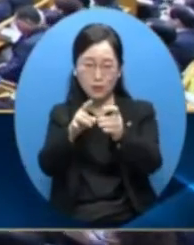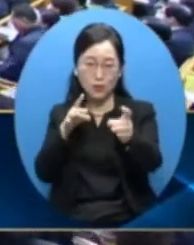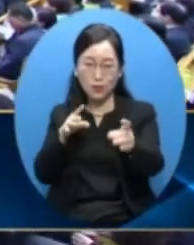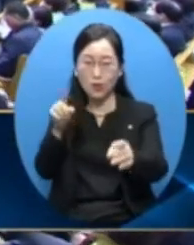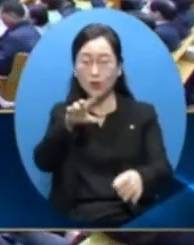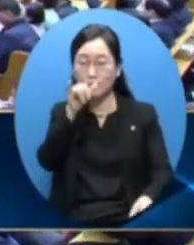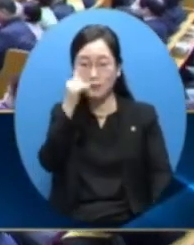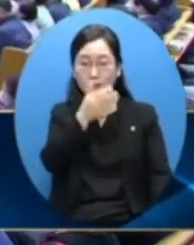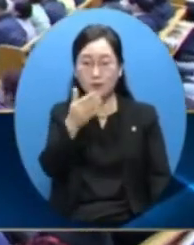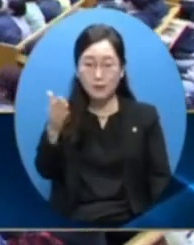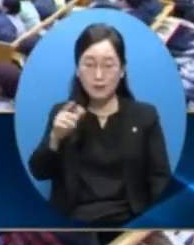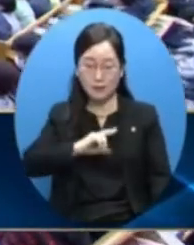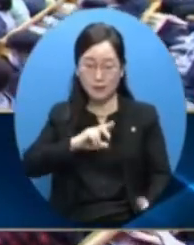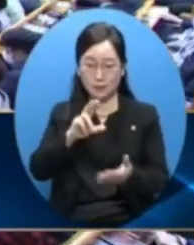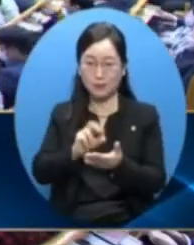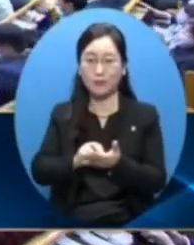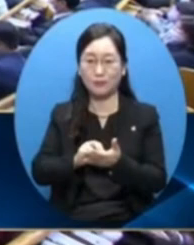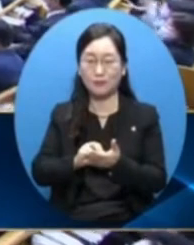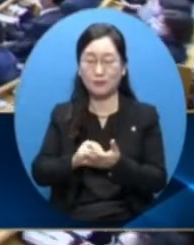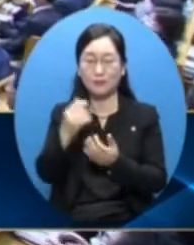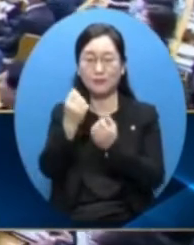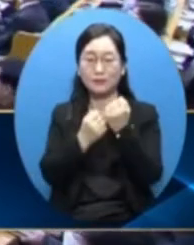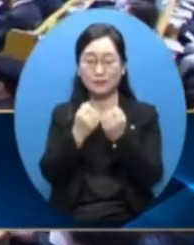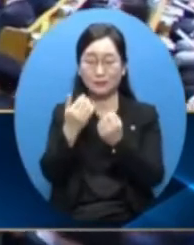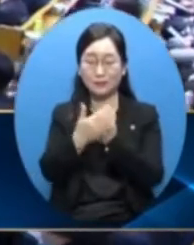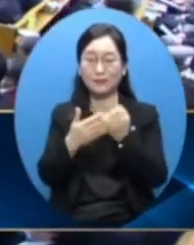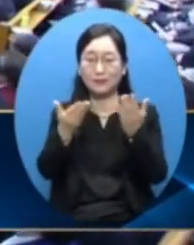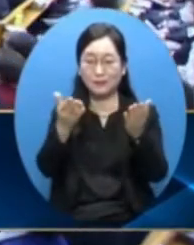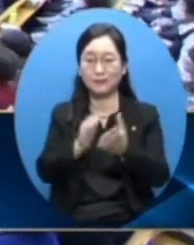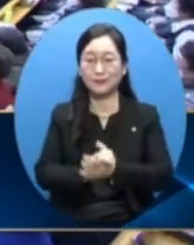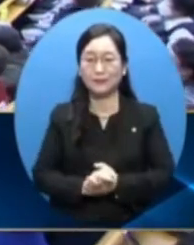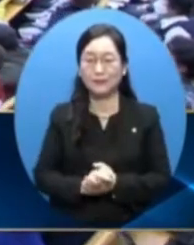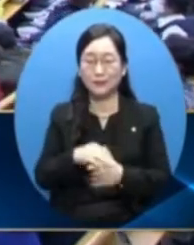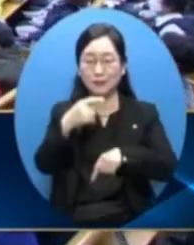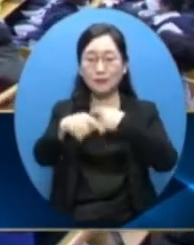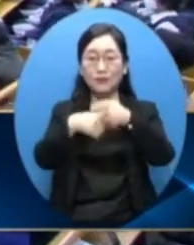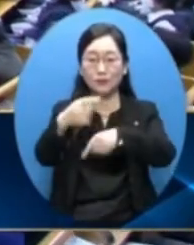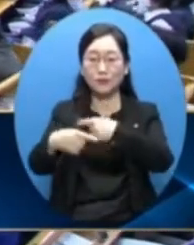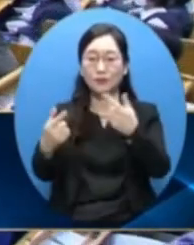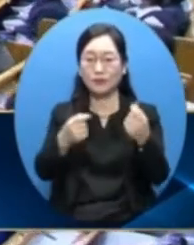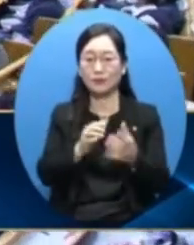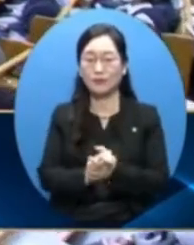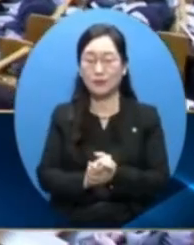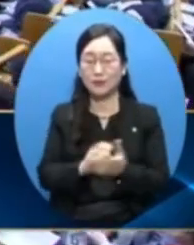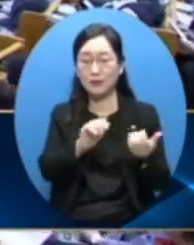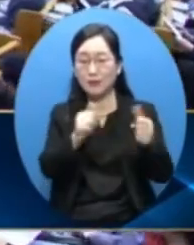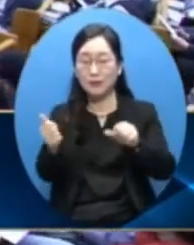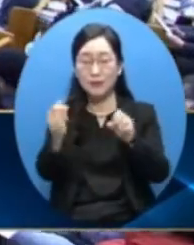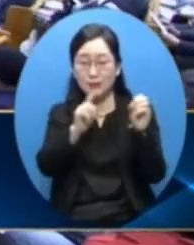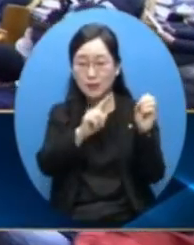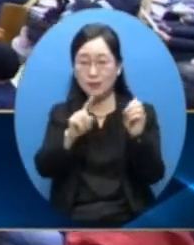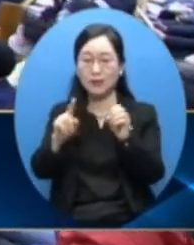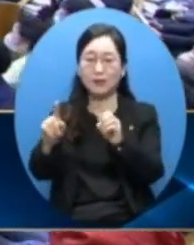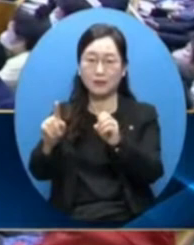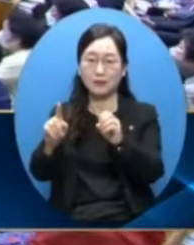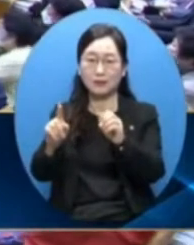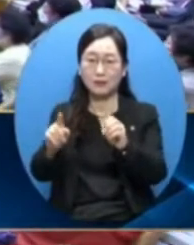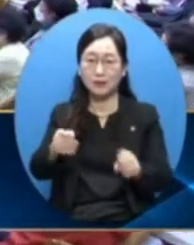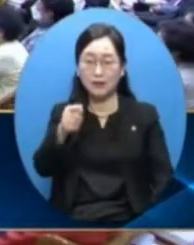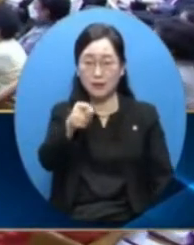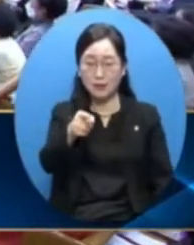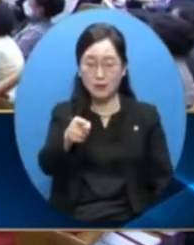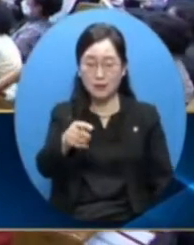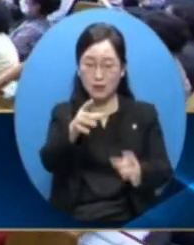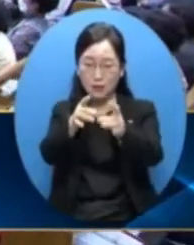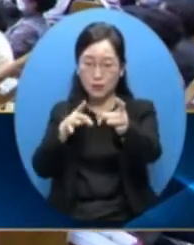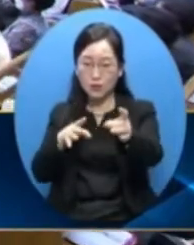있느냐 이 같은 제목으로 말씀을 나누기 원합니다. 제목을 한번 크게 따라해 주시기 바랍니다. 사망아 내가 쏘는